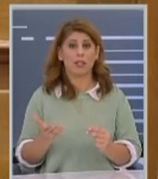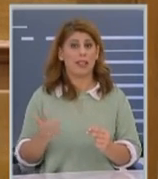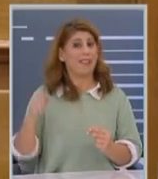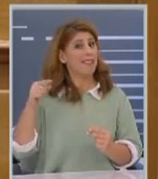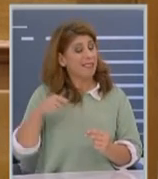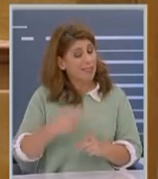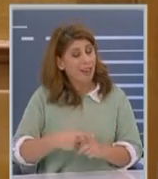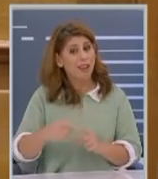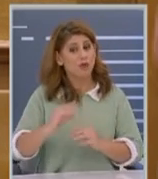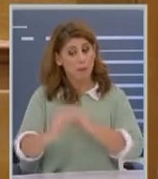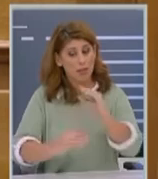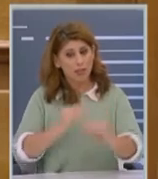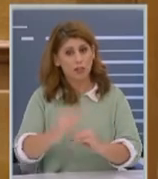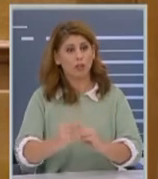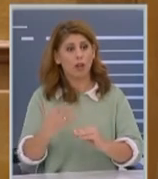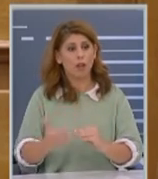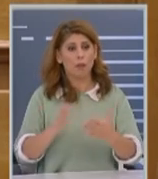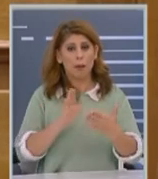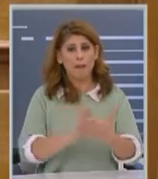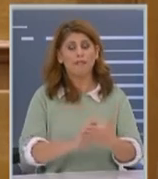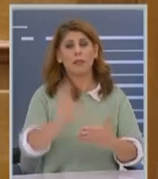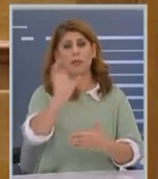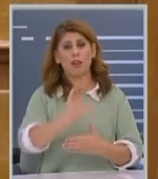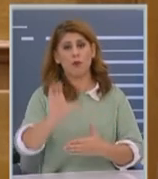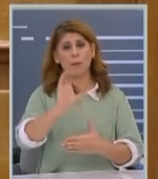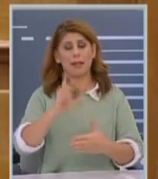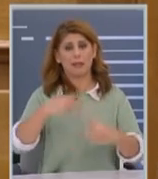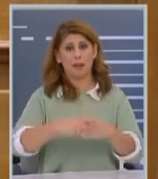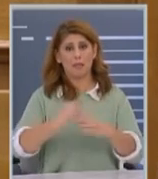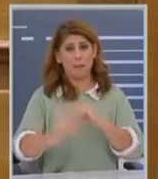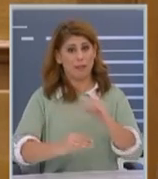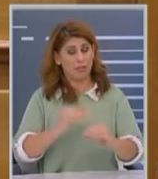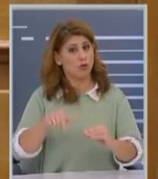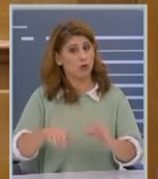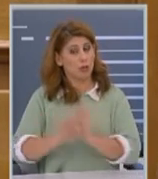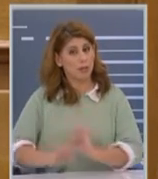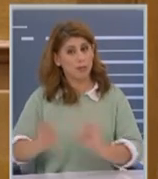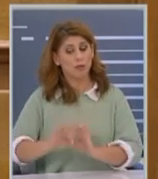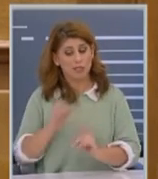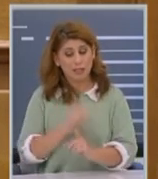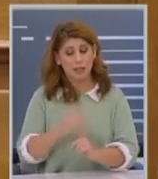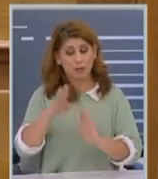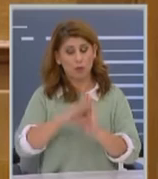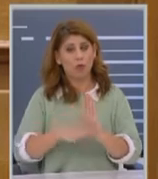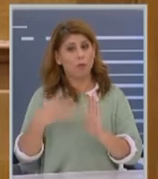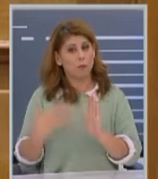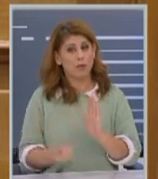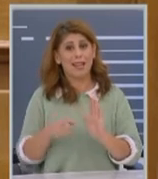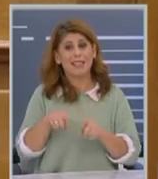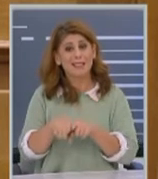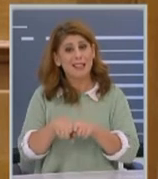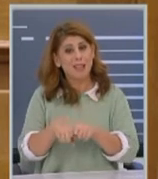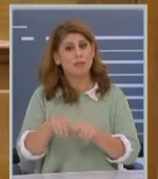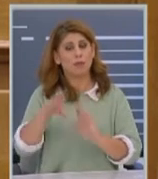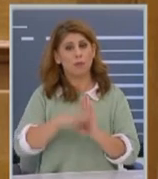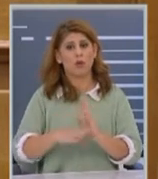κομμάτι το επενδυτικό έχουμε έρθει σε επαφή με την Ευρωπαϊκή Τράπεζα Επενδύσεων, ήδη ετοιμάζουμε συγκεκριμένο πρόγραμμα που να έχει σχέση με το